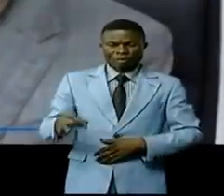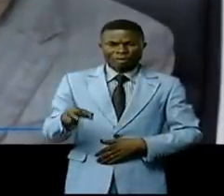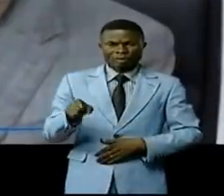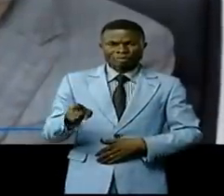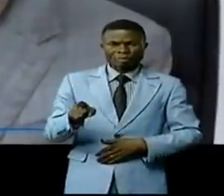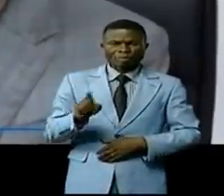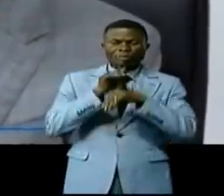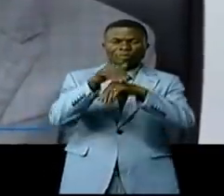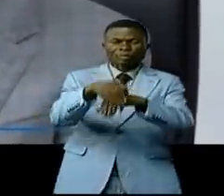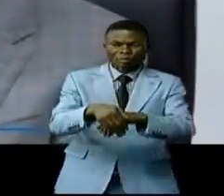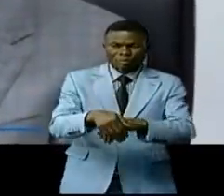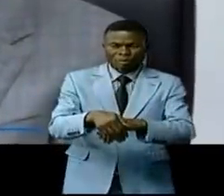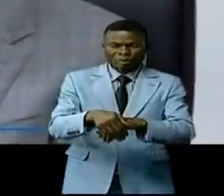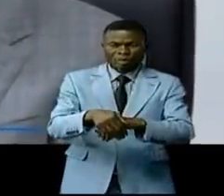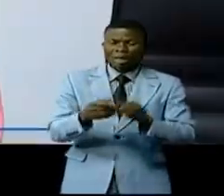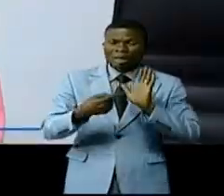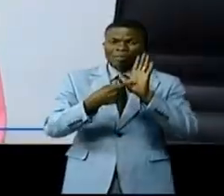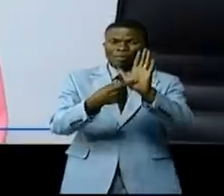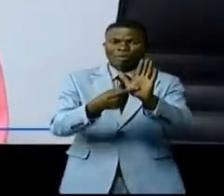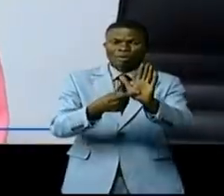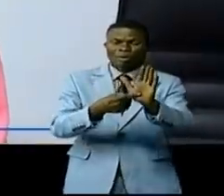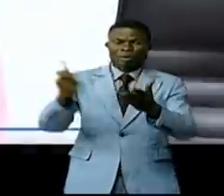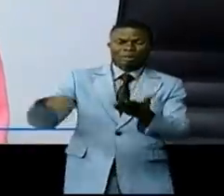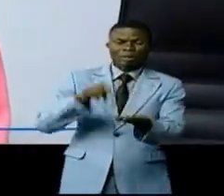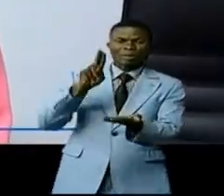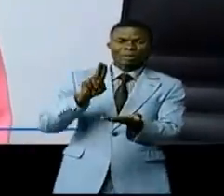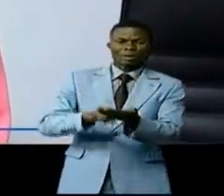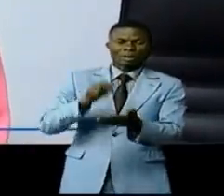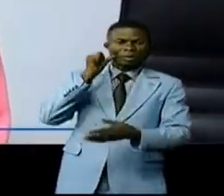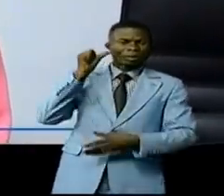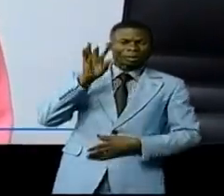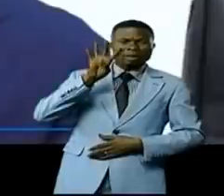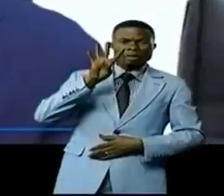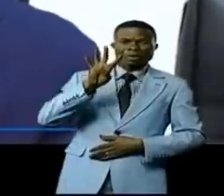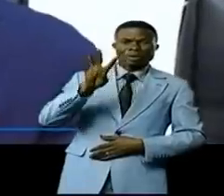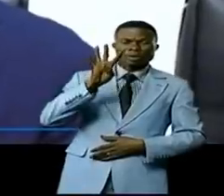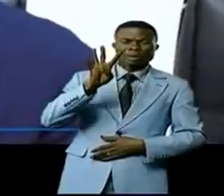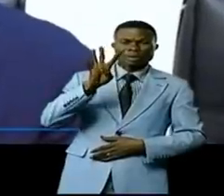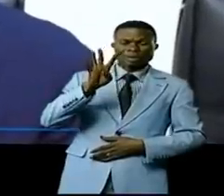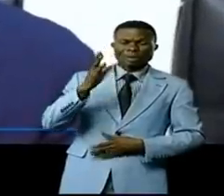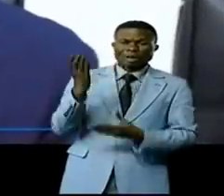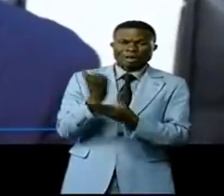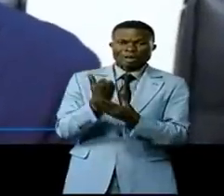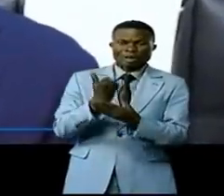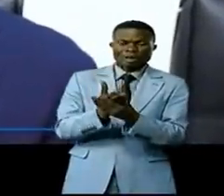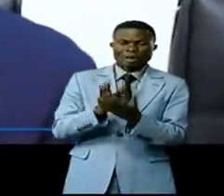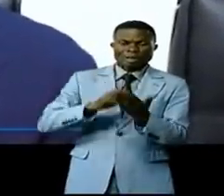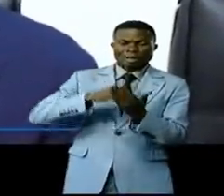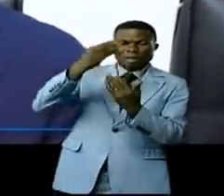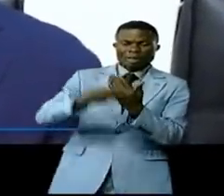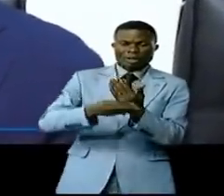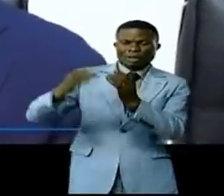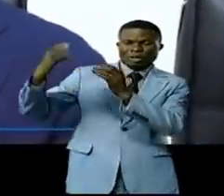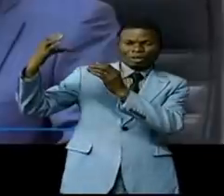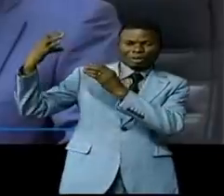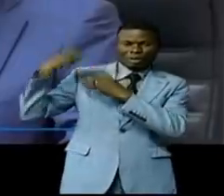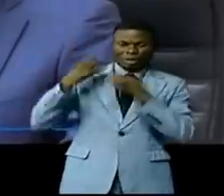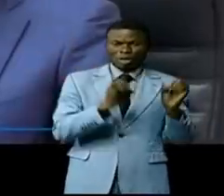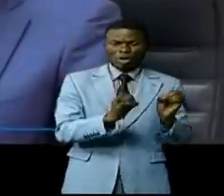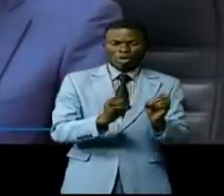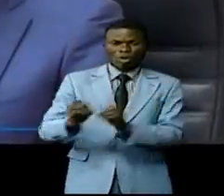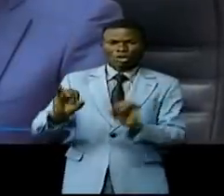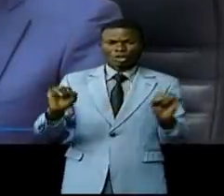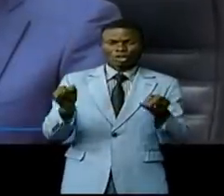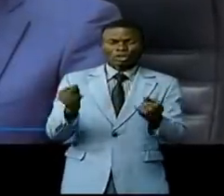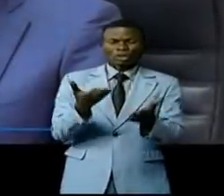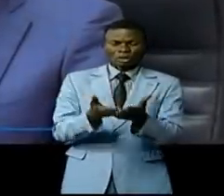Cet engagement a été marqué par la signature hier jeudi de l'avenant au calendrier des charges de l'organisation de